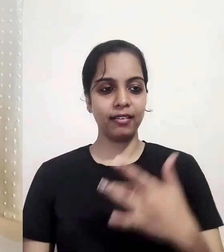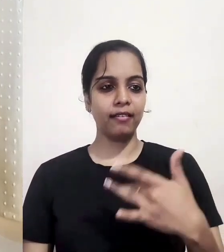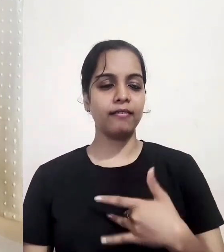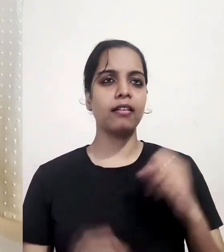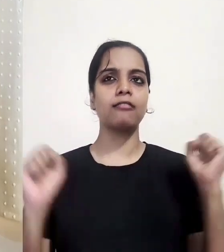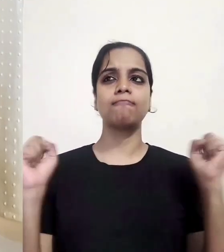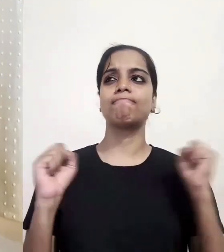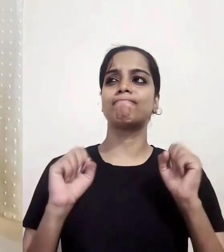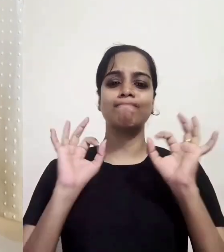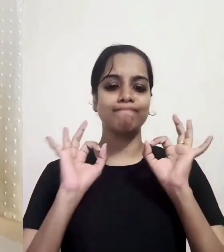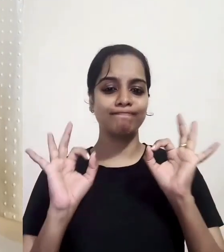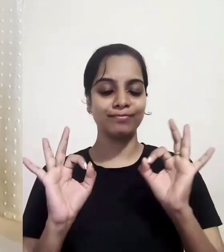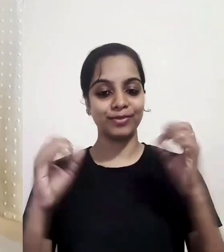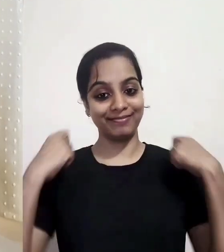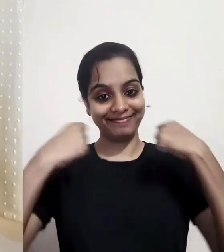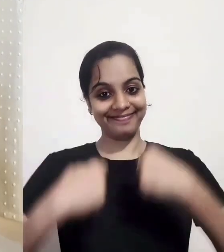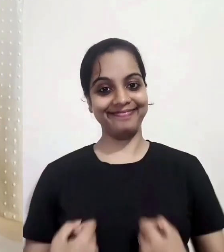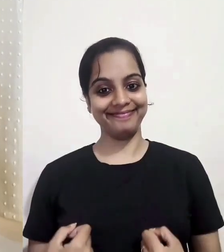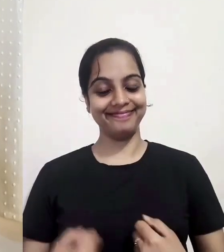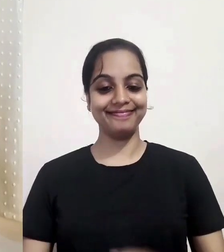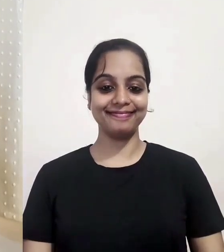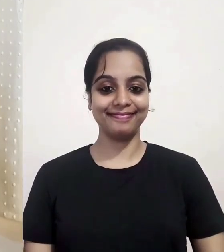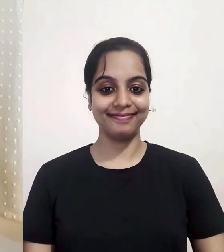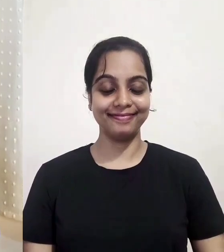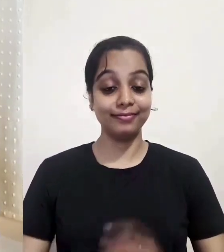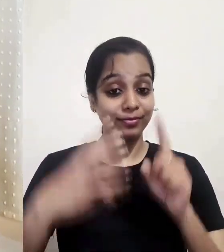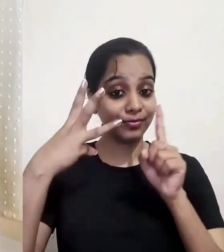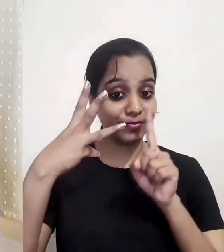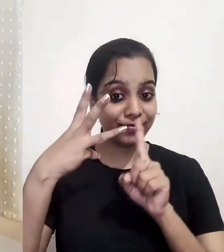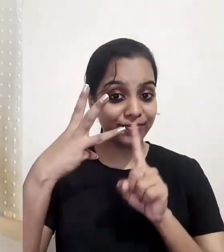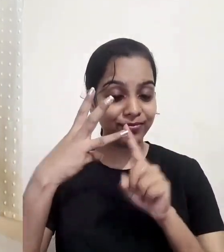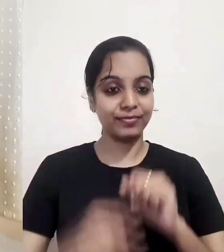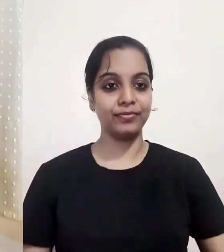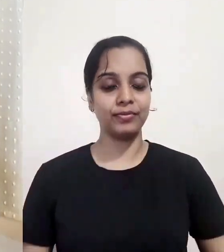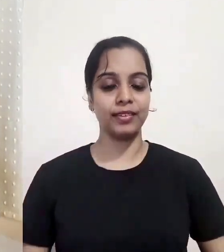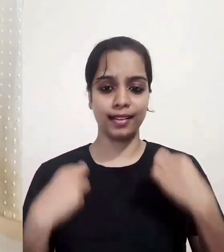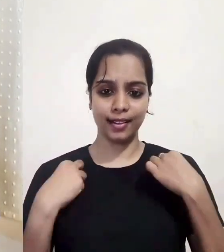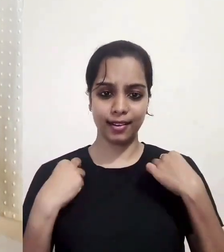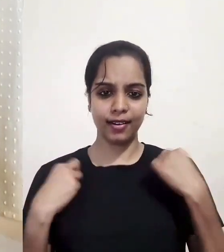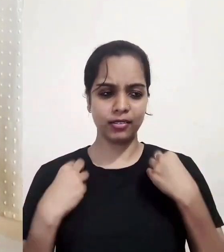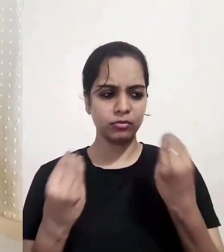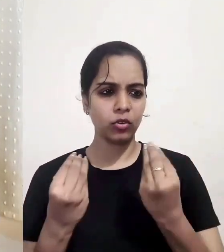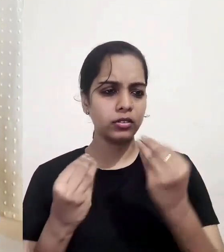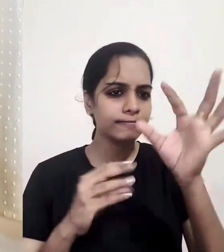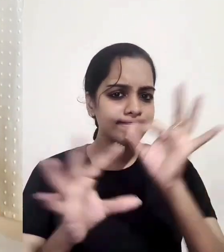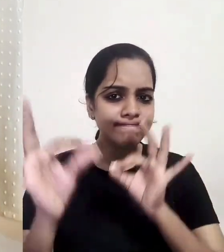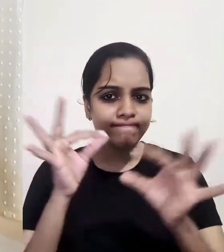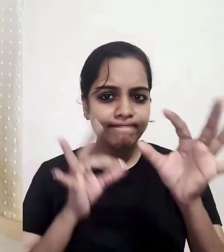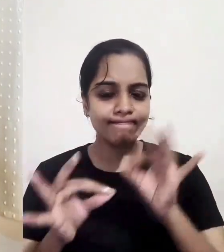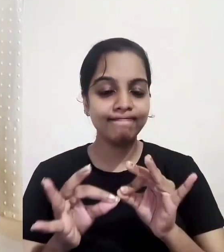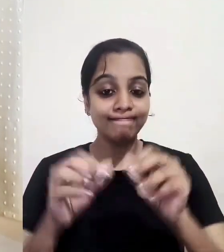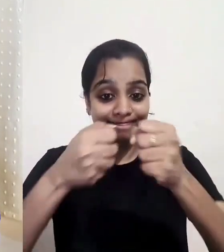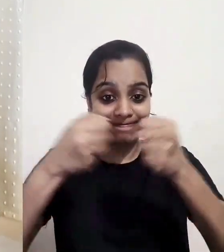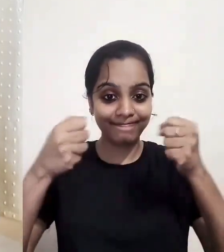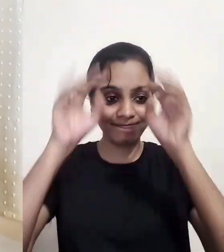നിങ്ങളെ എന്താണോ കംഫർട്ടബിൾ ആക്കുന്നത് അത് ഫോളോ ചെയ്യുക. ഇനി മൂന്നാമത്തെ പോയിന്റ് എന്ന് പറയുന്നത് കുറച്ച് ഡ്രസ്സുകൾ സെലക്ട് ചെയ്ത്